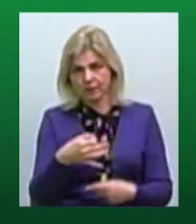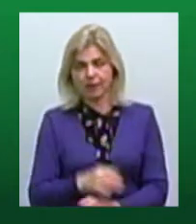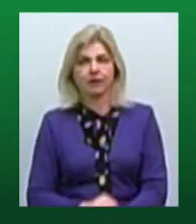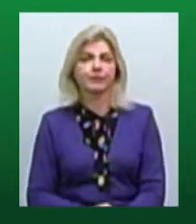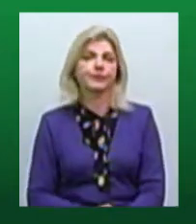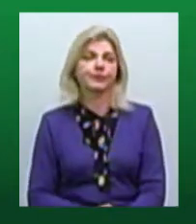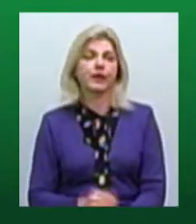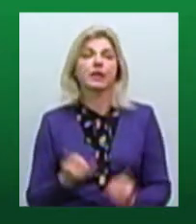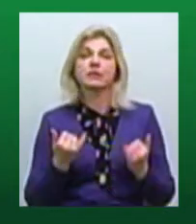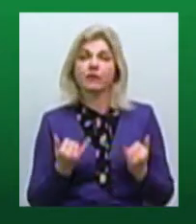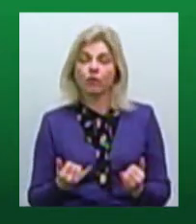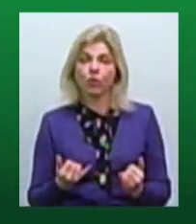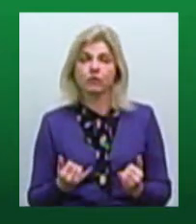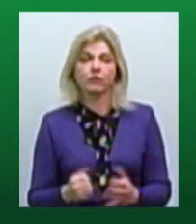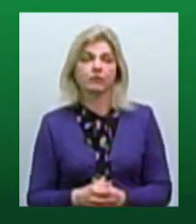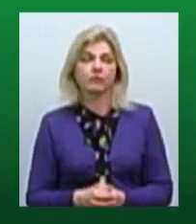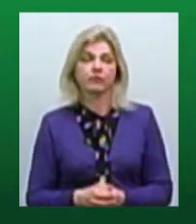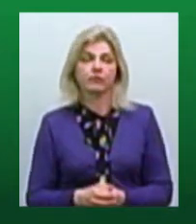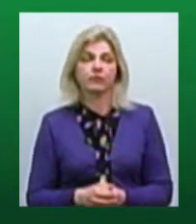сегодняшний день